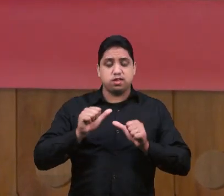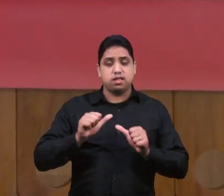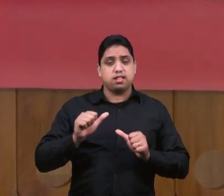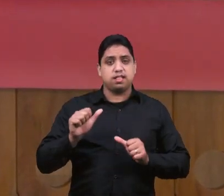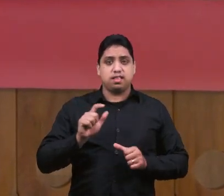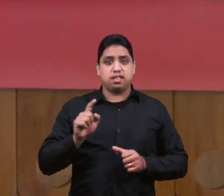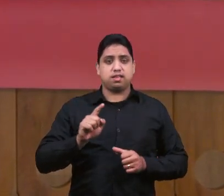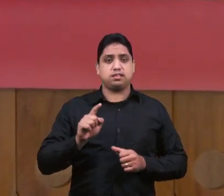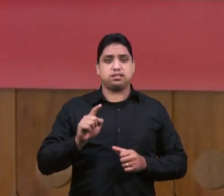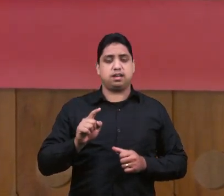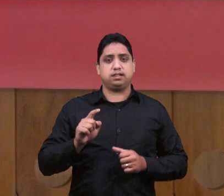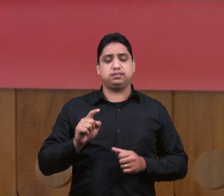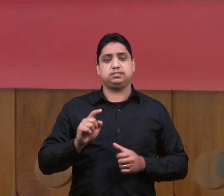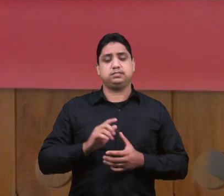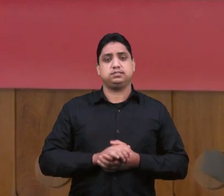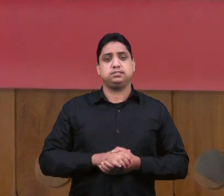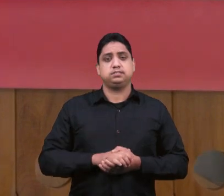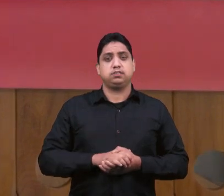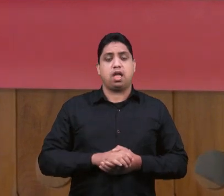Simplement,